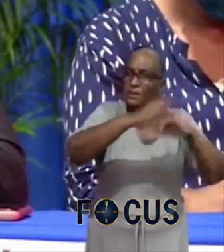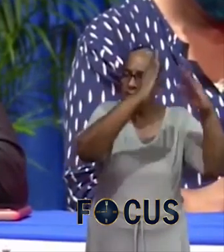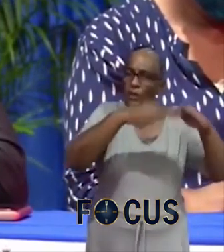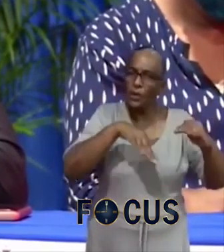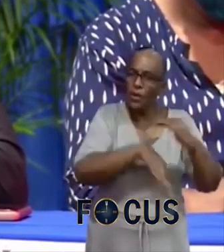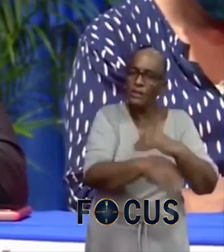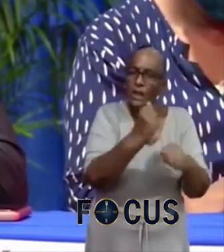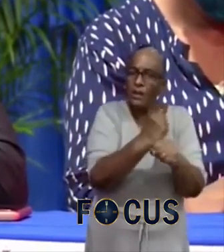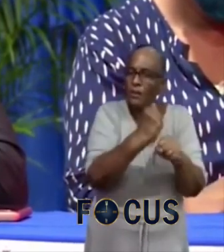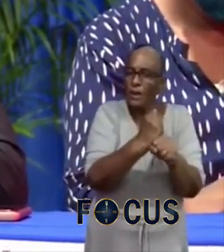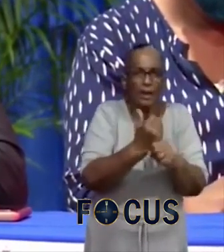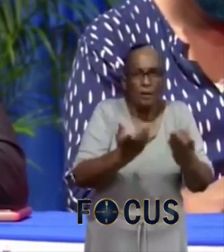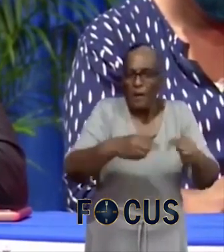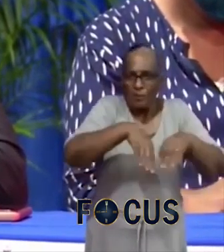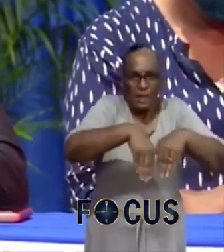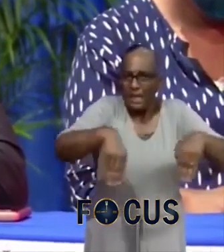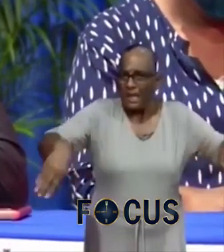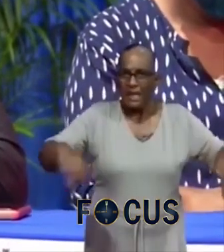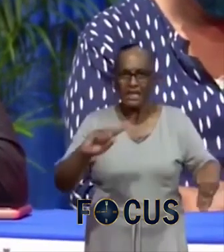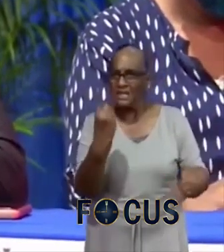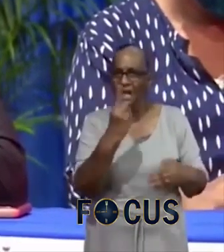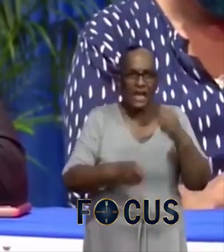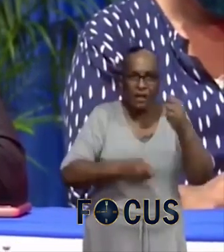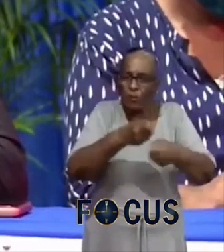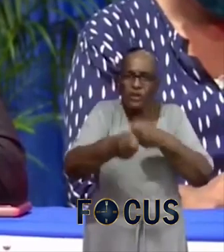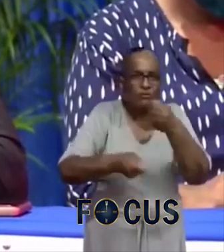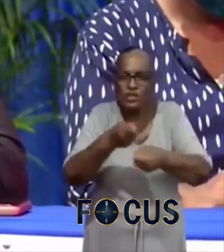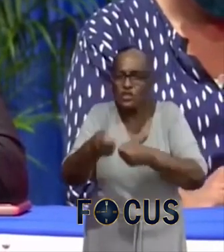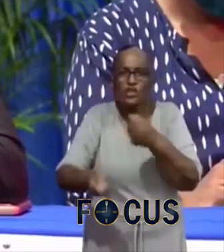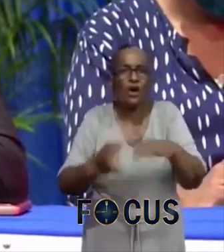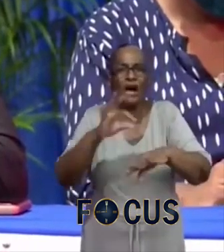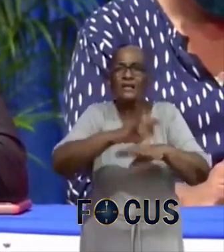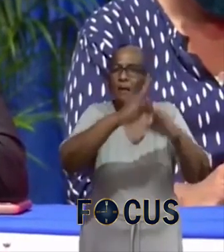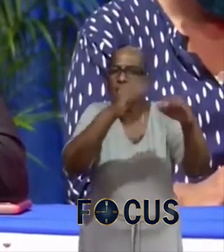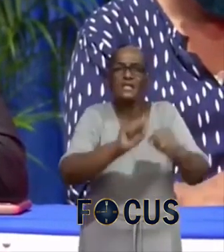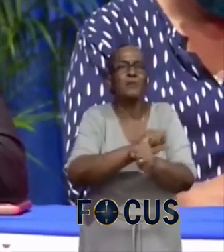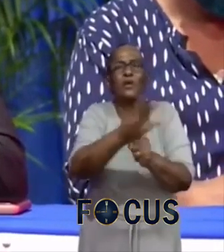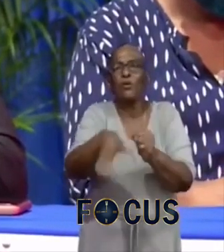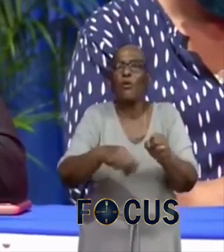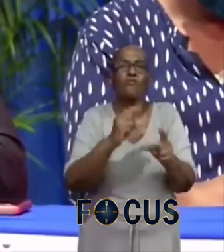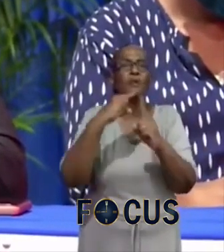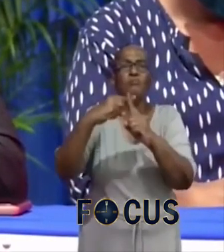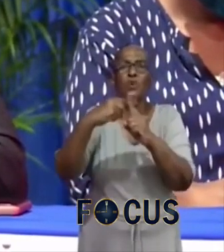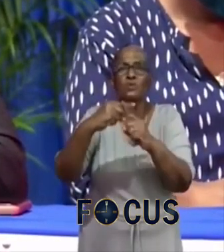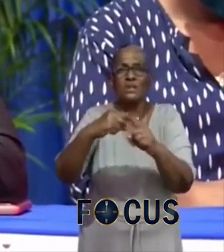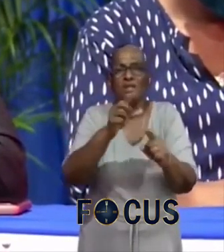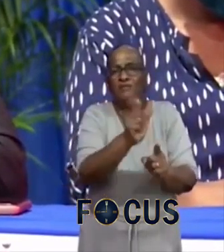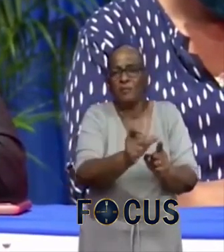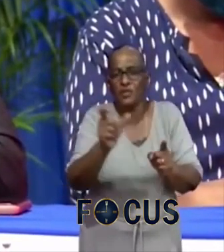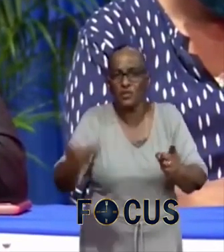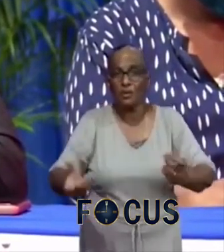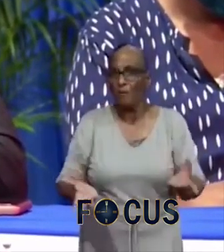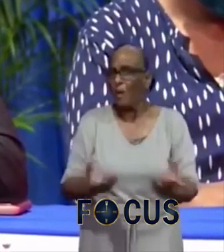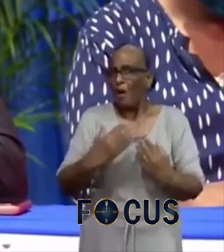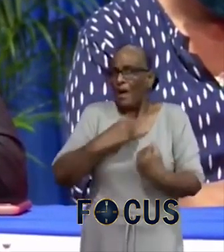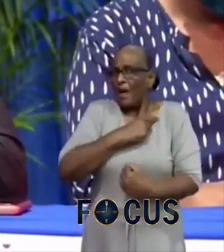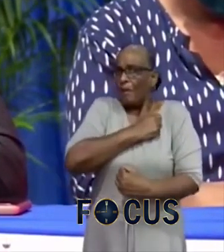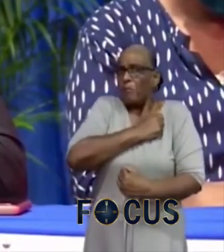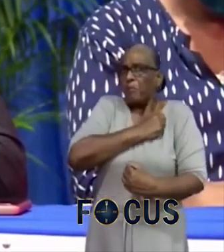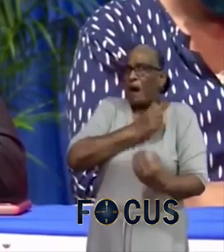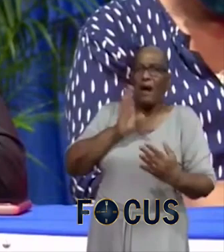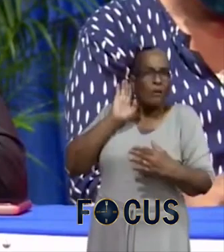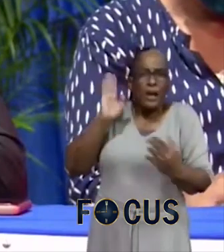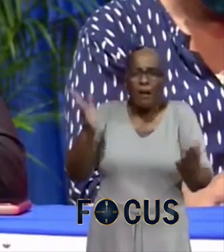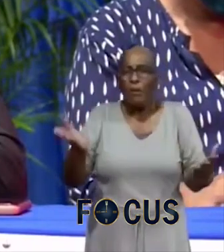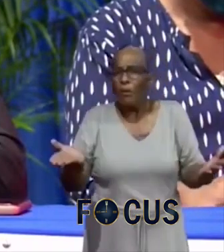nu op de frontlinie en leveren zorg aan de mensen met COVID-positief. Waar wij alleen maar al bang zijn als